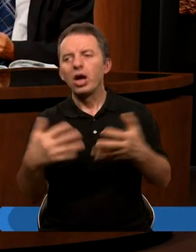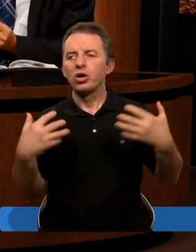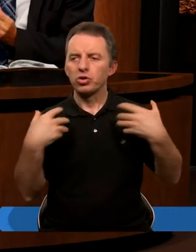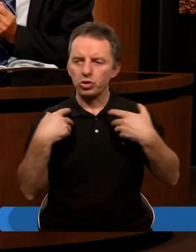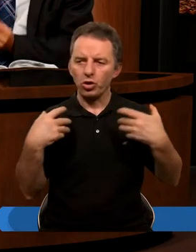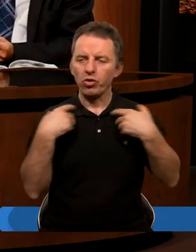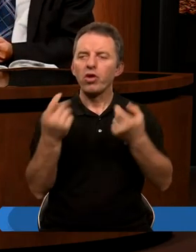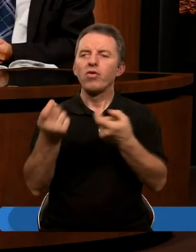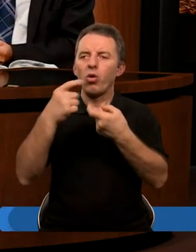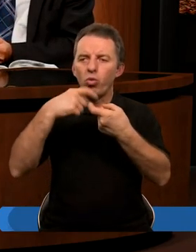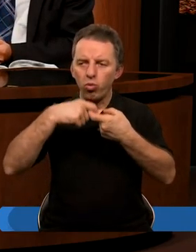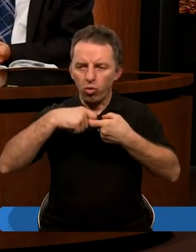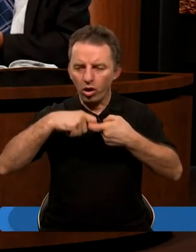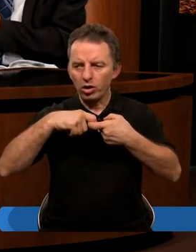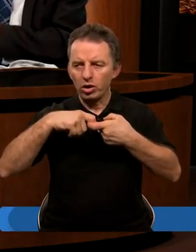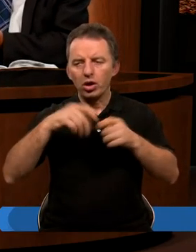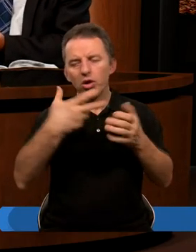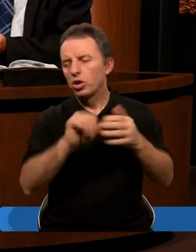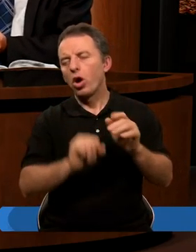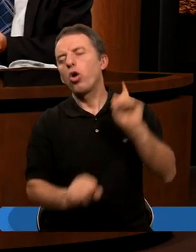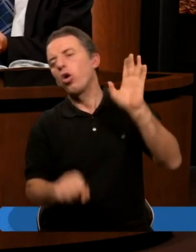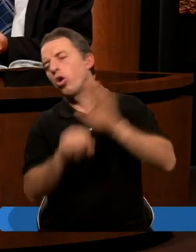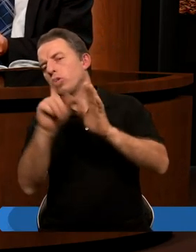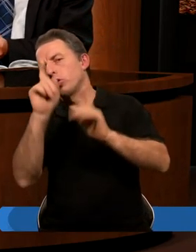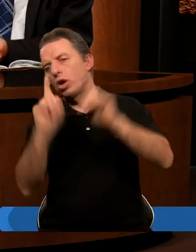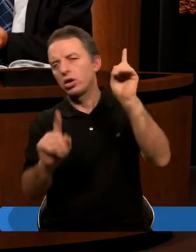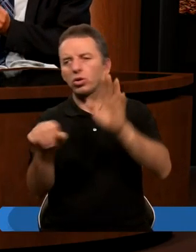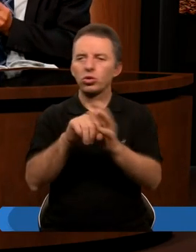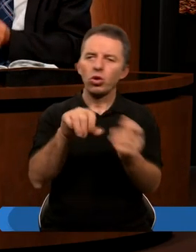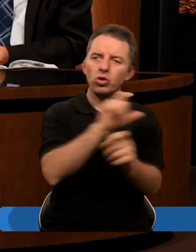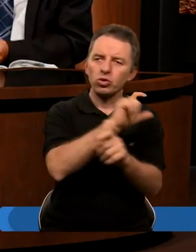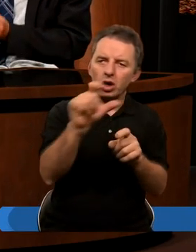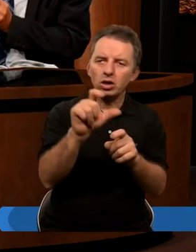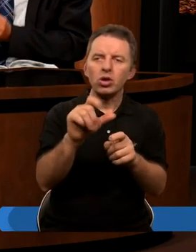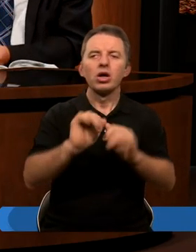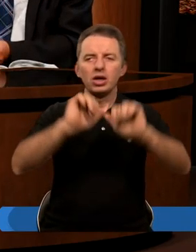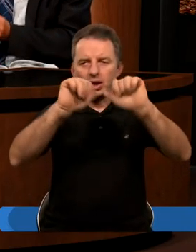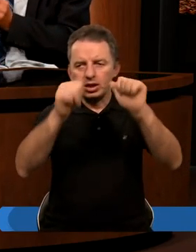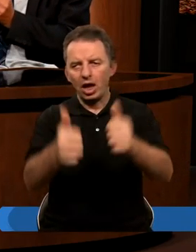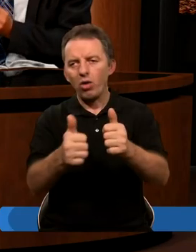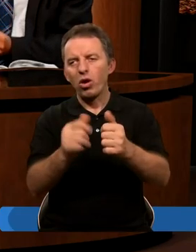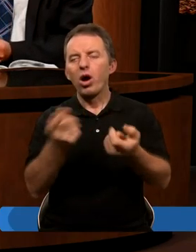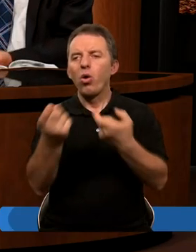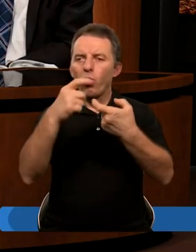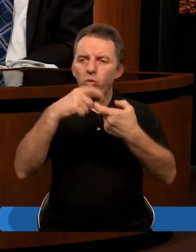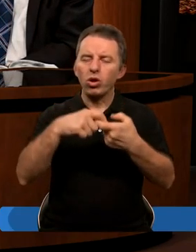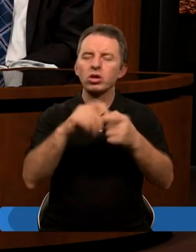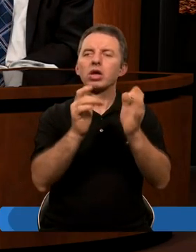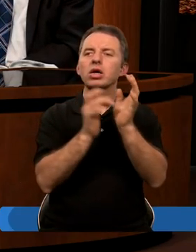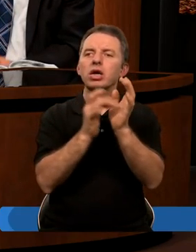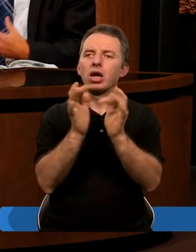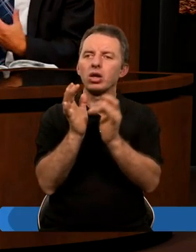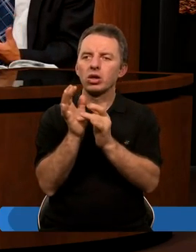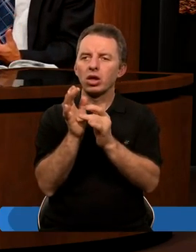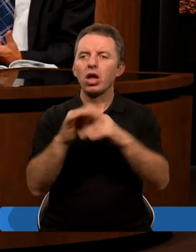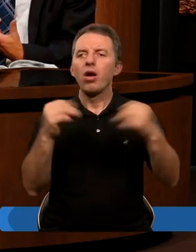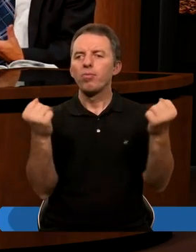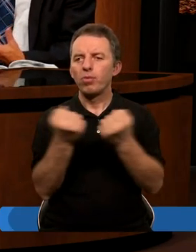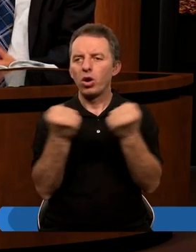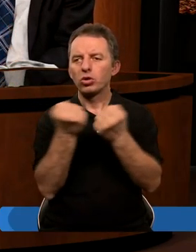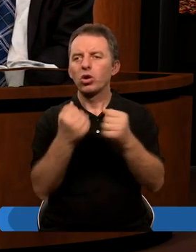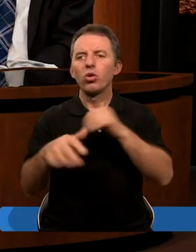żywa łączność nie od czasu do czasu, ale stała łączność z Chrystusem i z